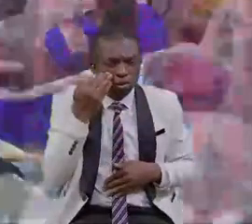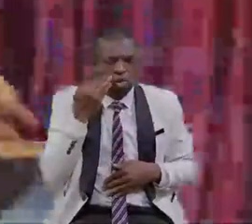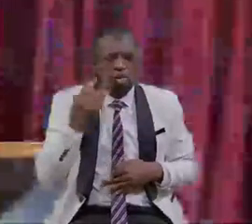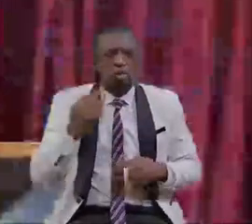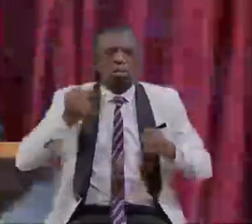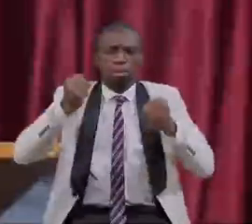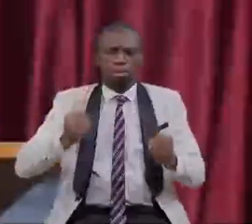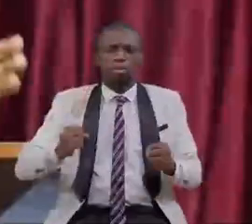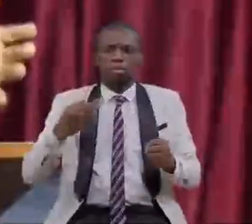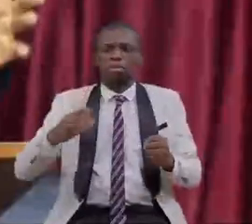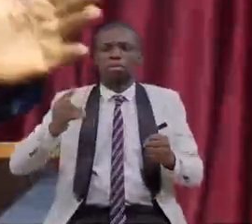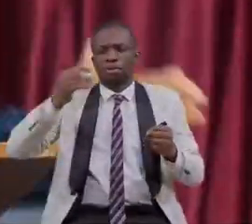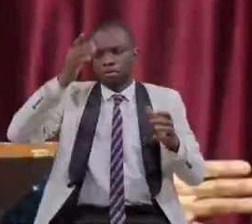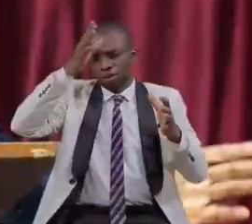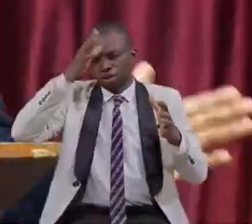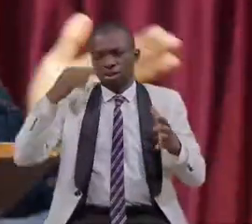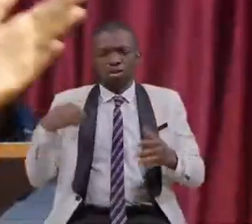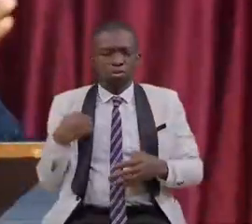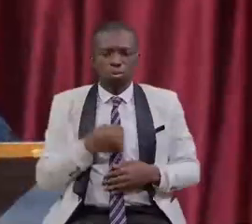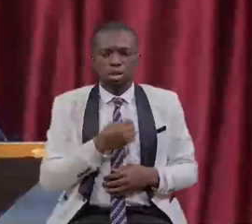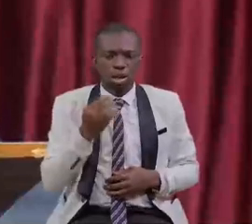reconnaissons la gloire du Père.